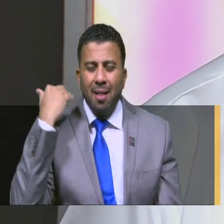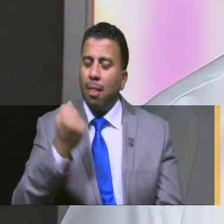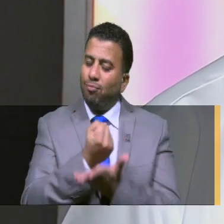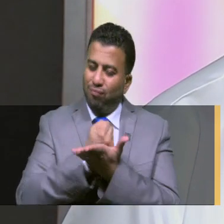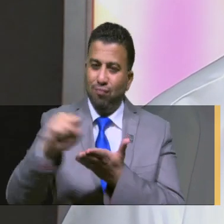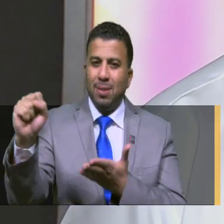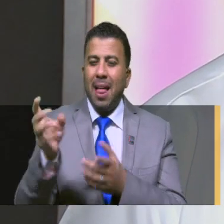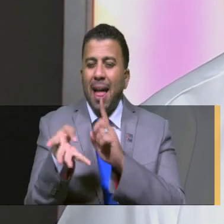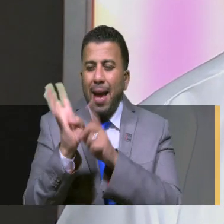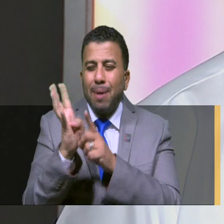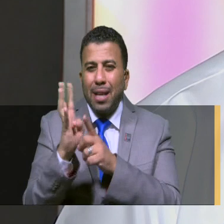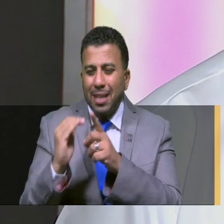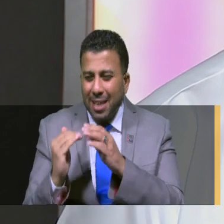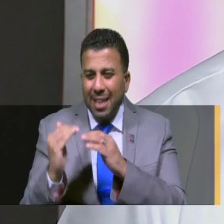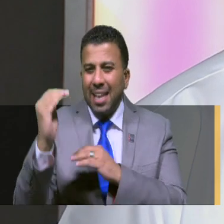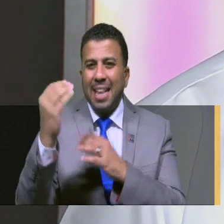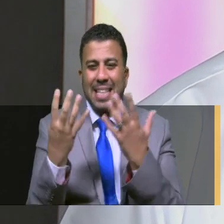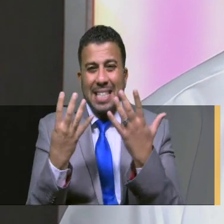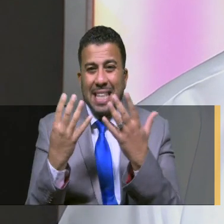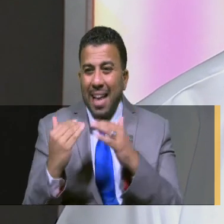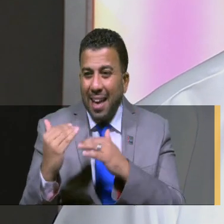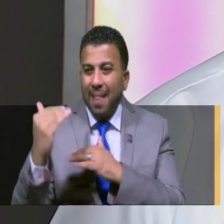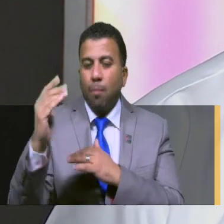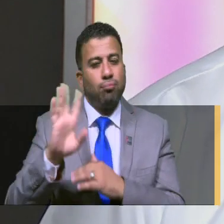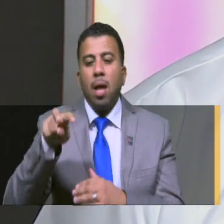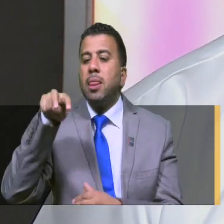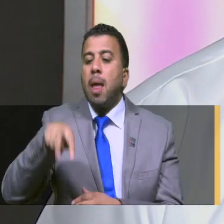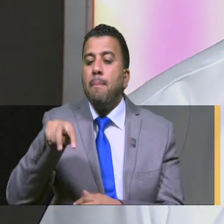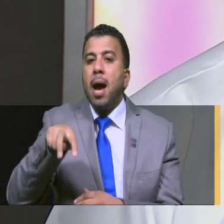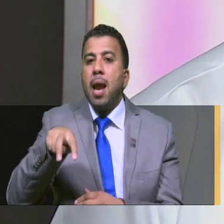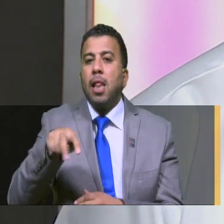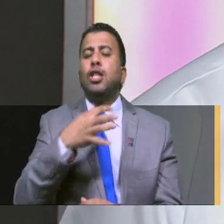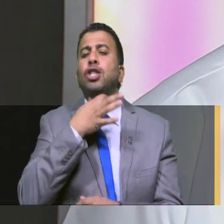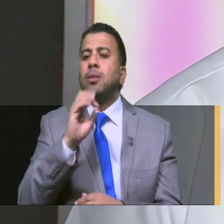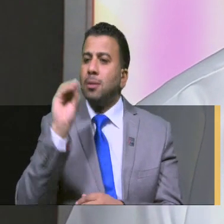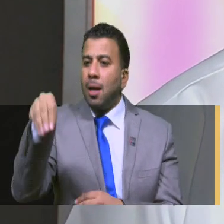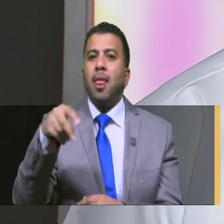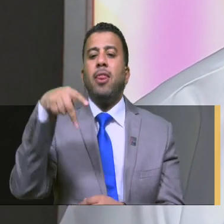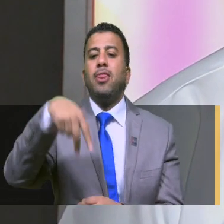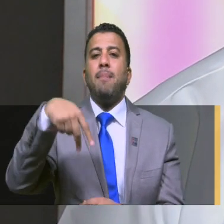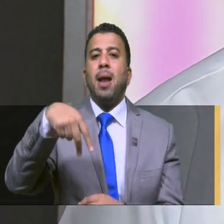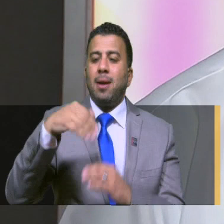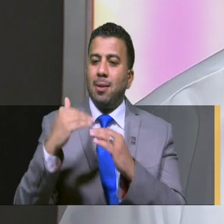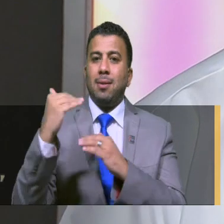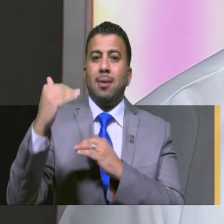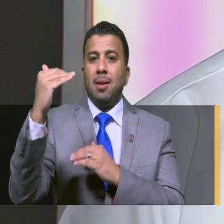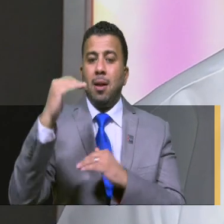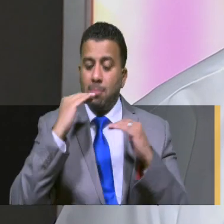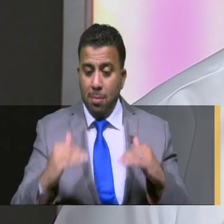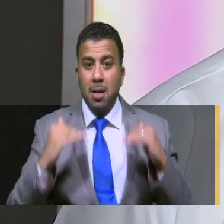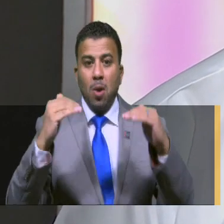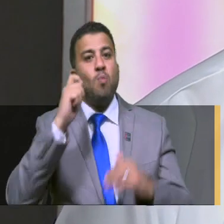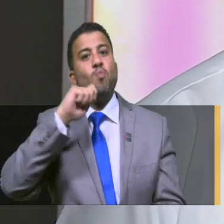اللي هي من 14 إلى 9، والحمد لله رب العالمين كان هذا حقيقة ارتقاء